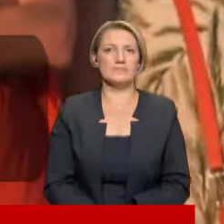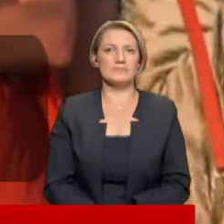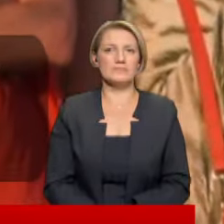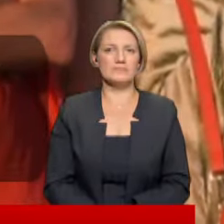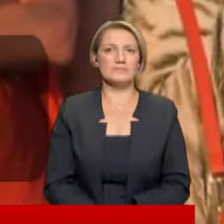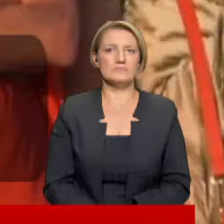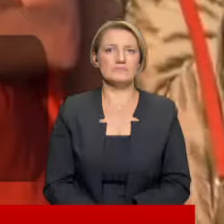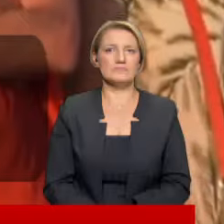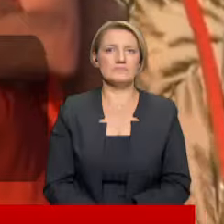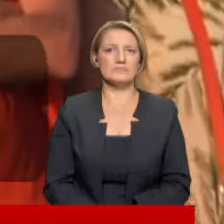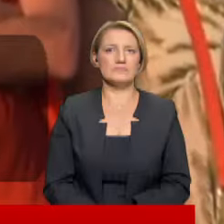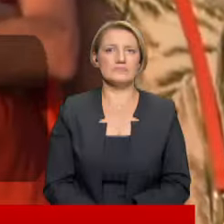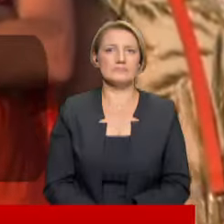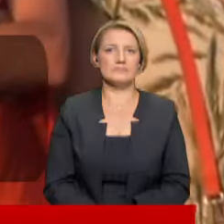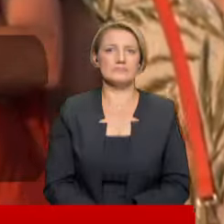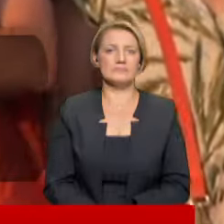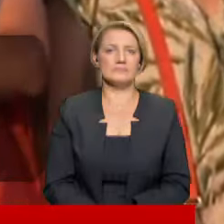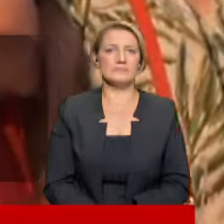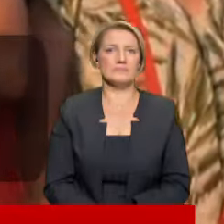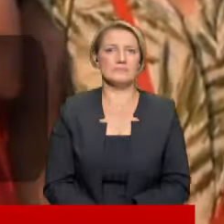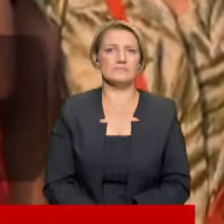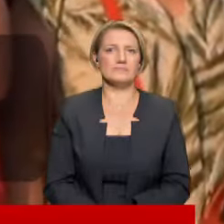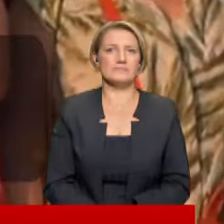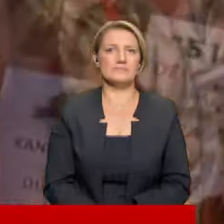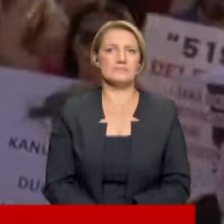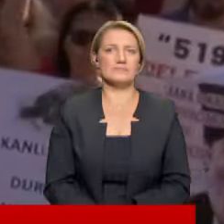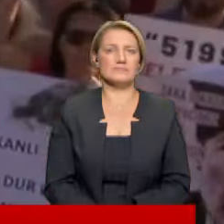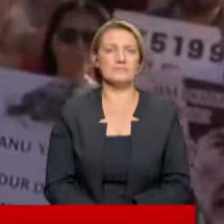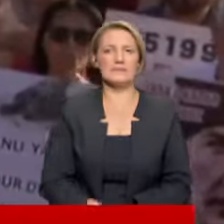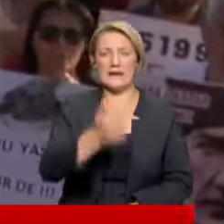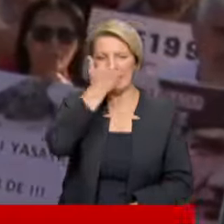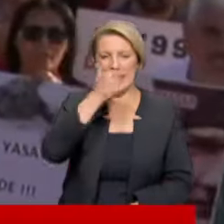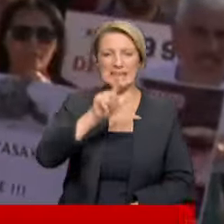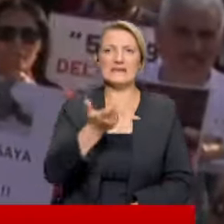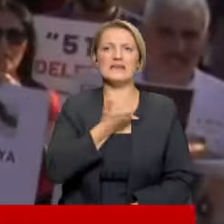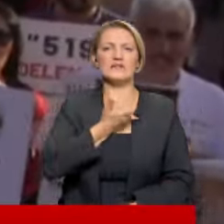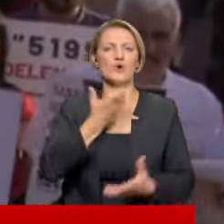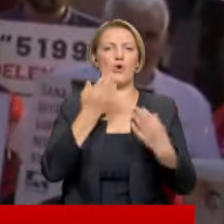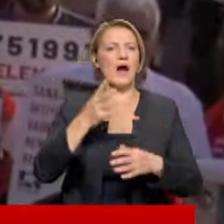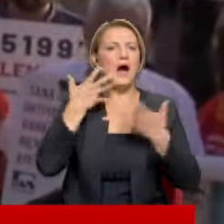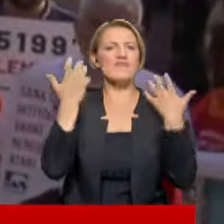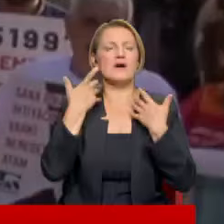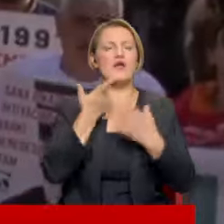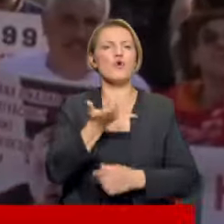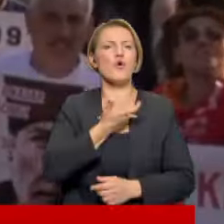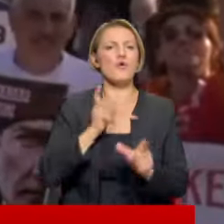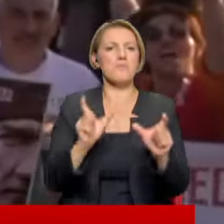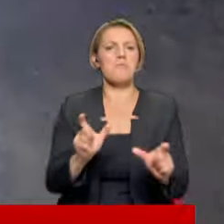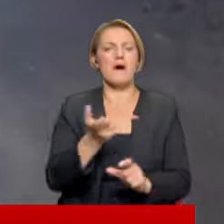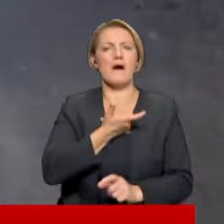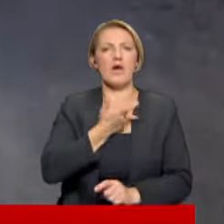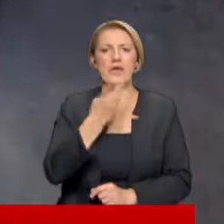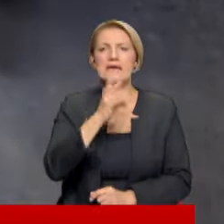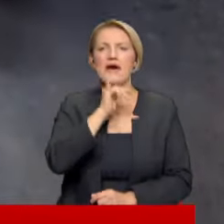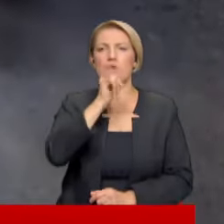Unutmayın ki bozduğunuz kantar bir gün sizi de tartar. Kanlı yasa olarak da anılan Hayvanları Koruma Kanunu 2